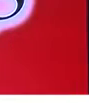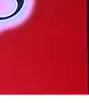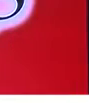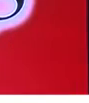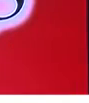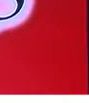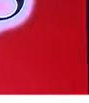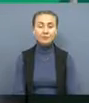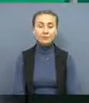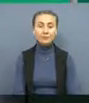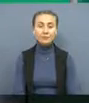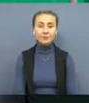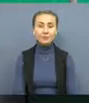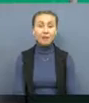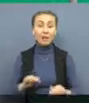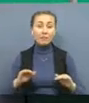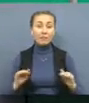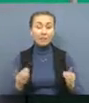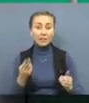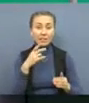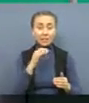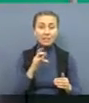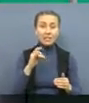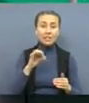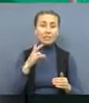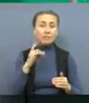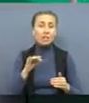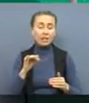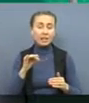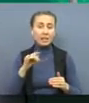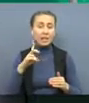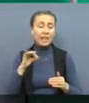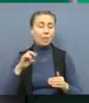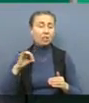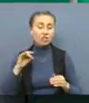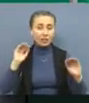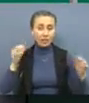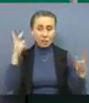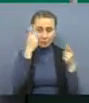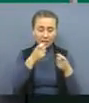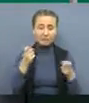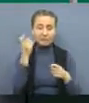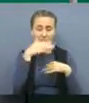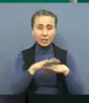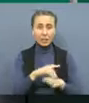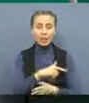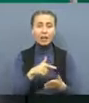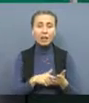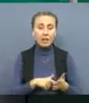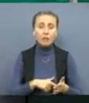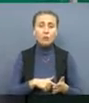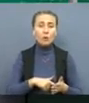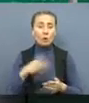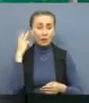Кокше Ахпарат. В рамках декады «Кыз болашағы, ел болашағы», объявленной по стране в городской модельной казахской